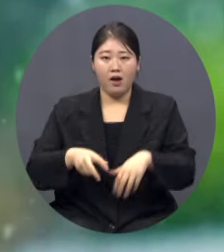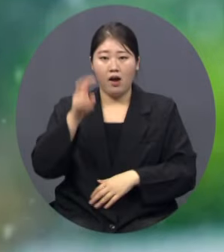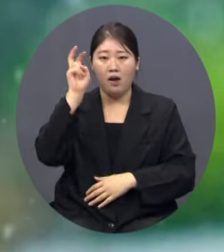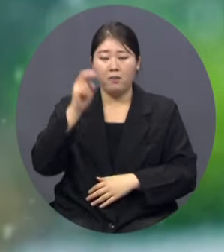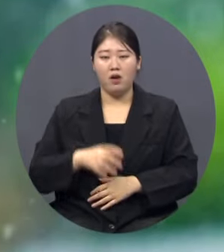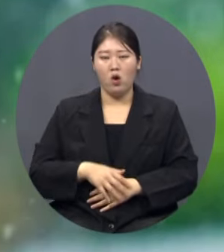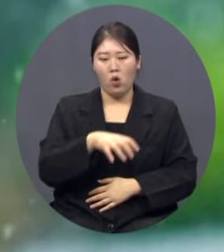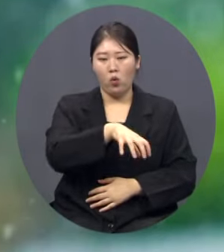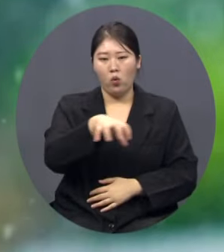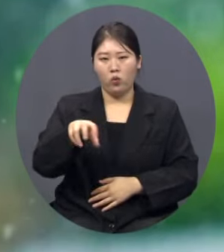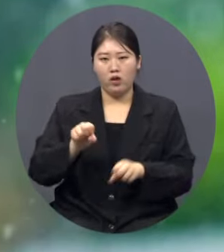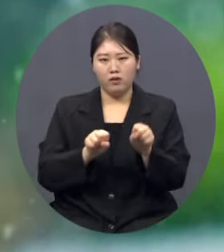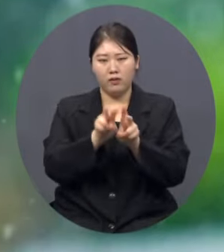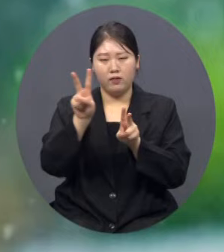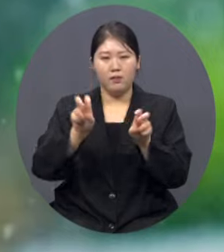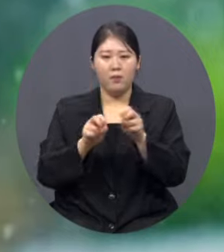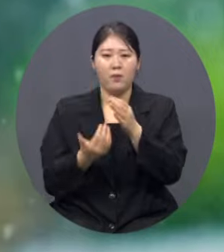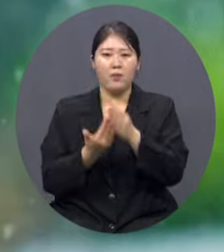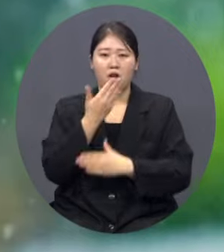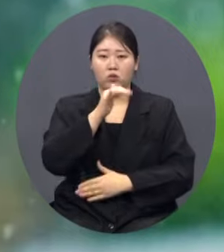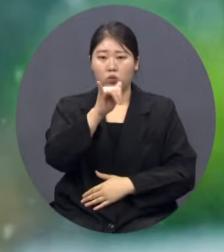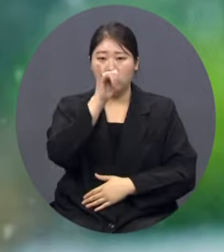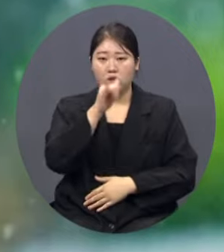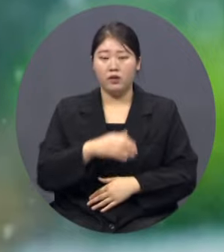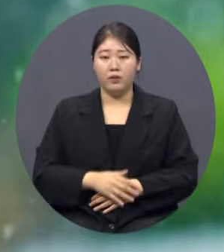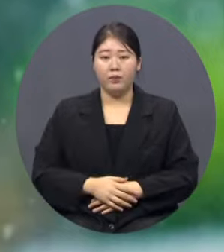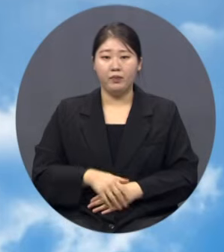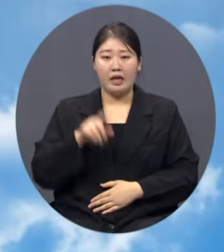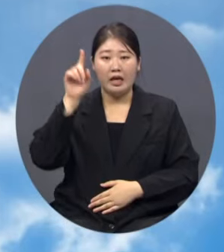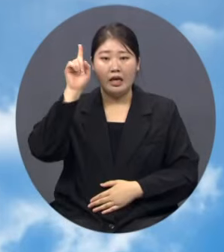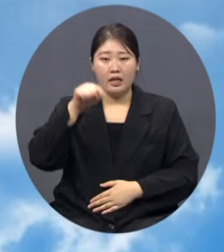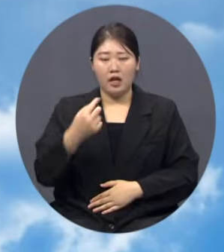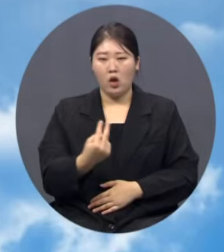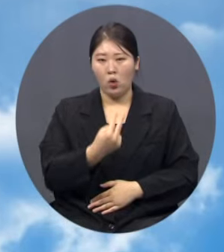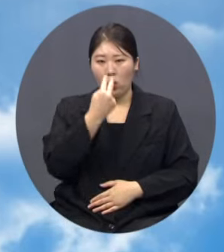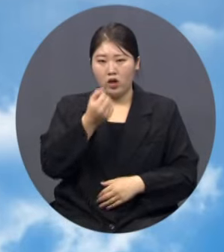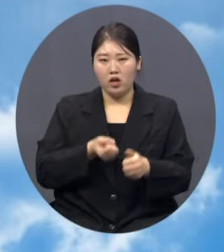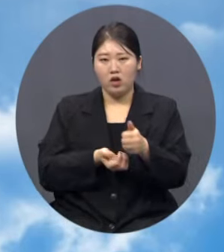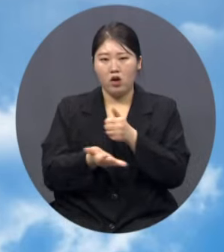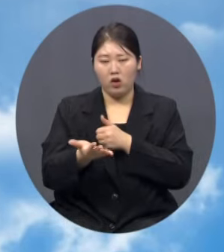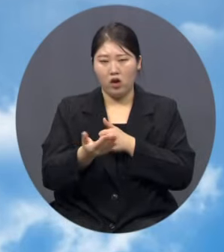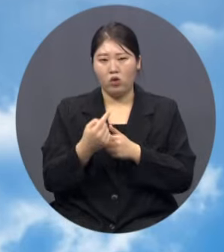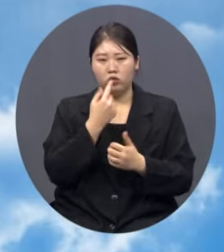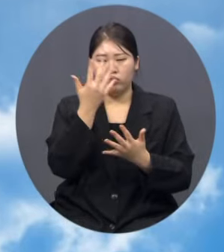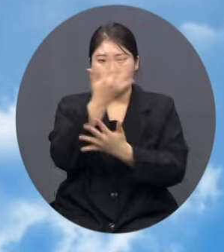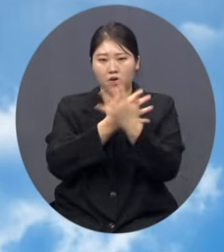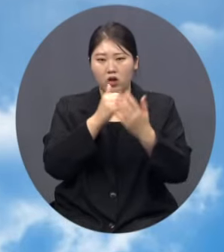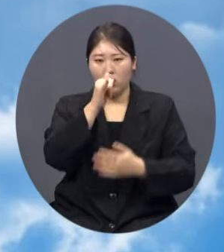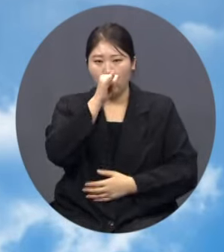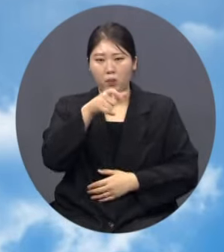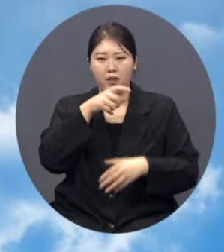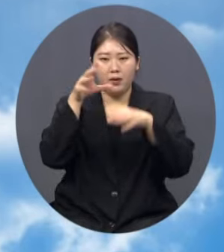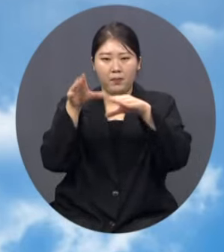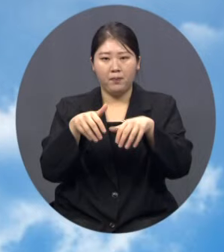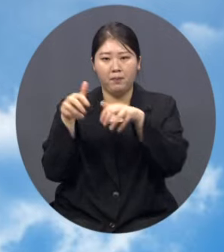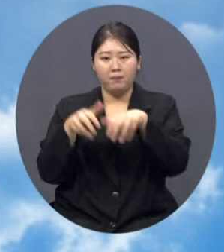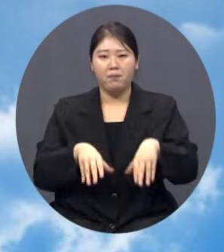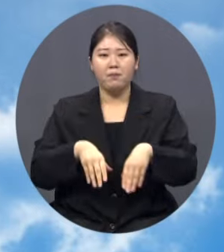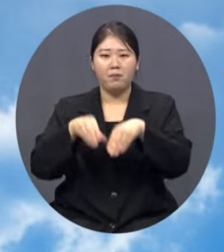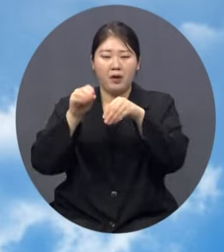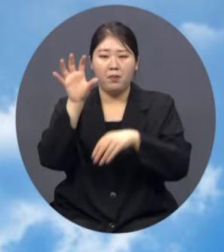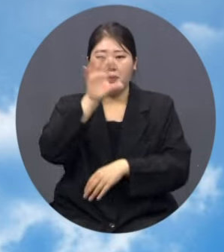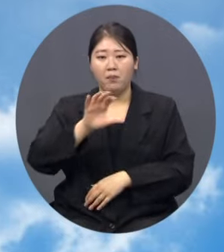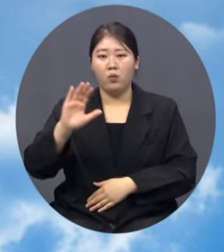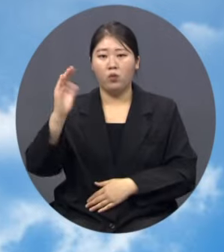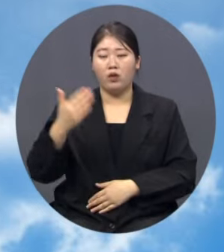따라 천둥 번개 가칠 가능성도 있습니다 내일도 기압 거의 영향으로 흐리고 비가 내렸다 그치기를 반복하겠습니다